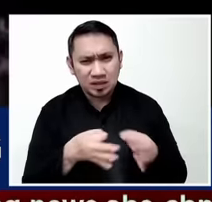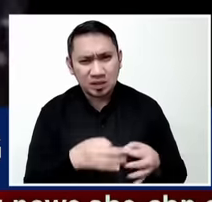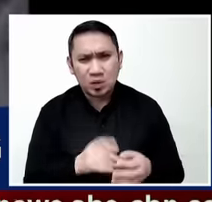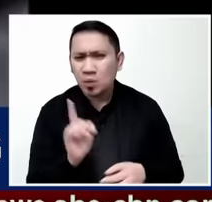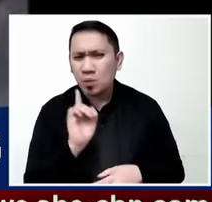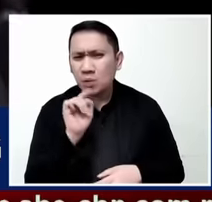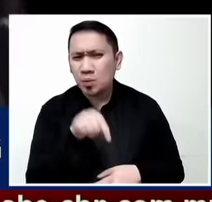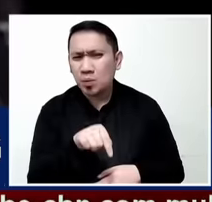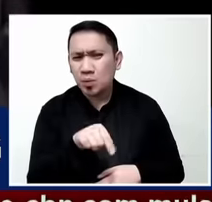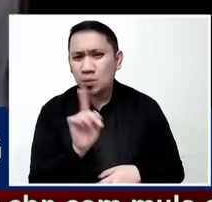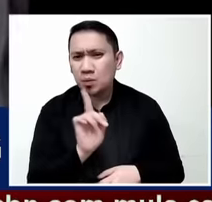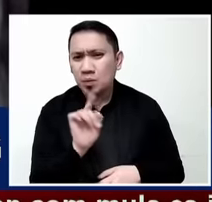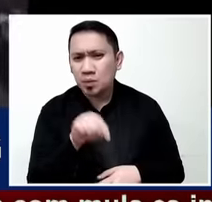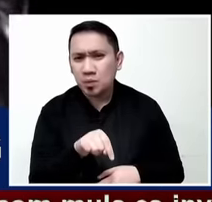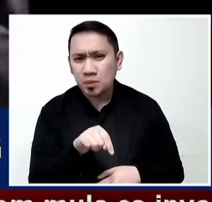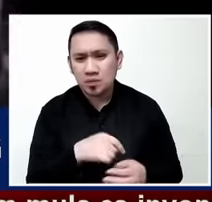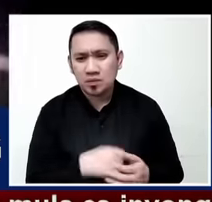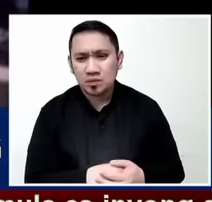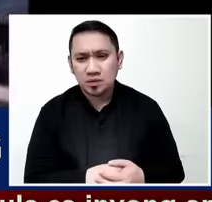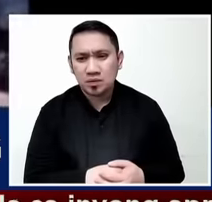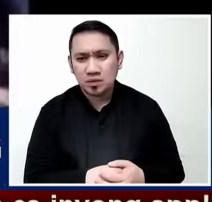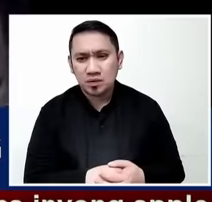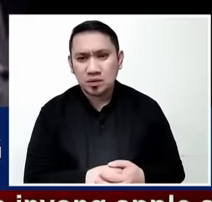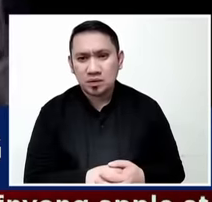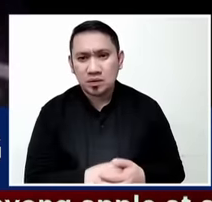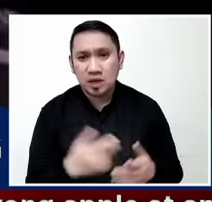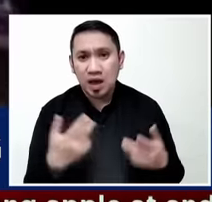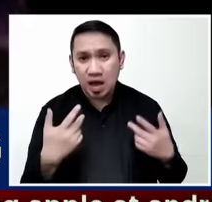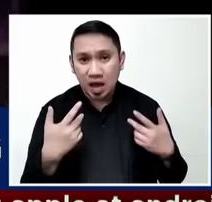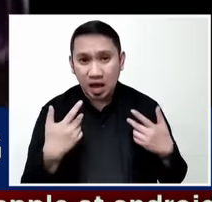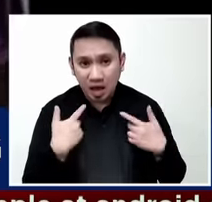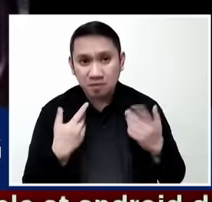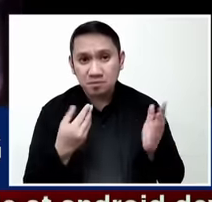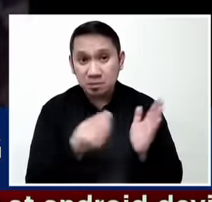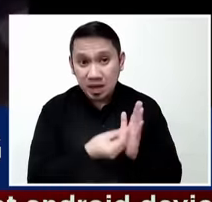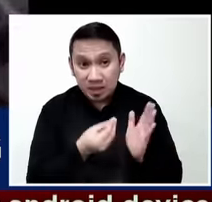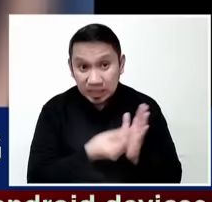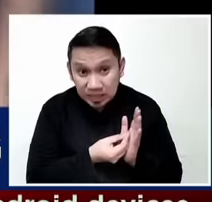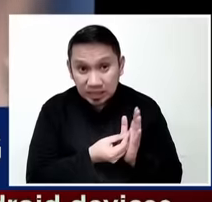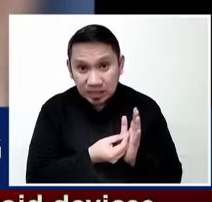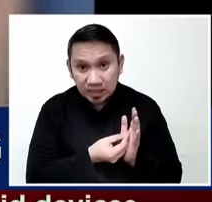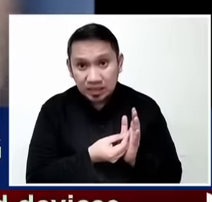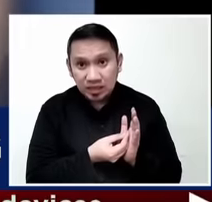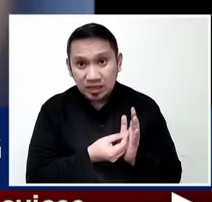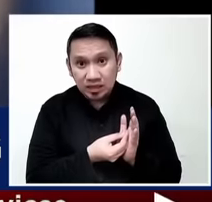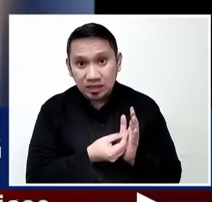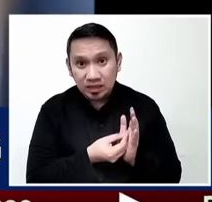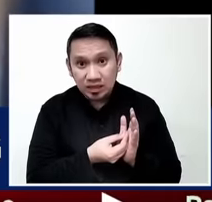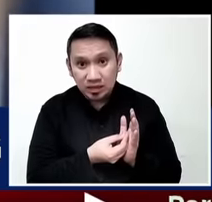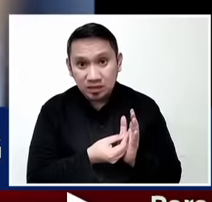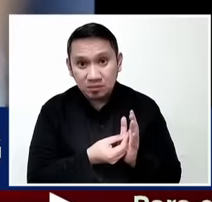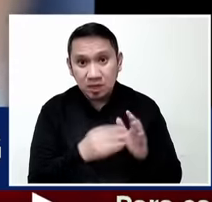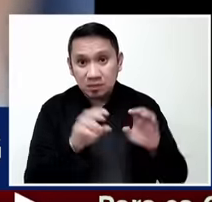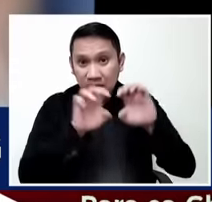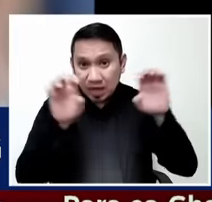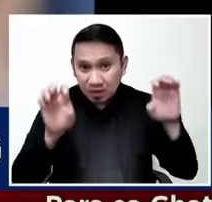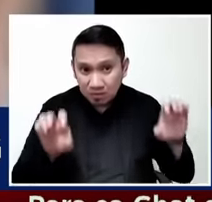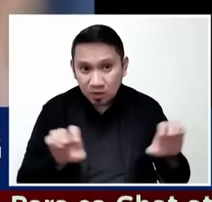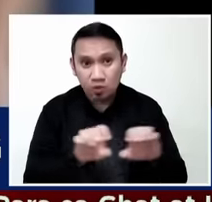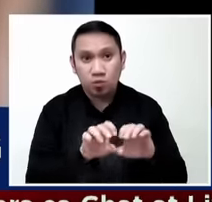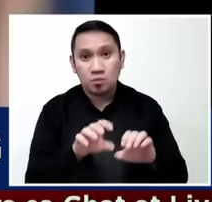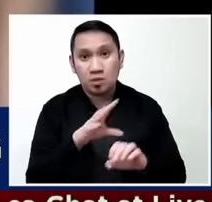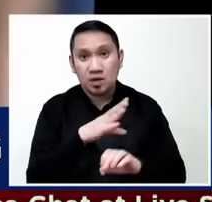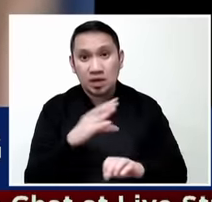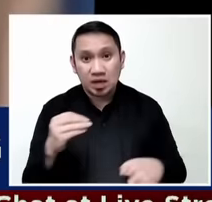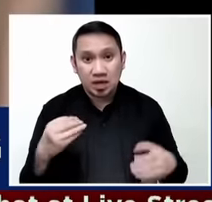Ang nasa batas natin, pagka may pera, may envelope, tapos may mga individual